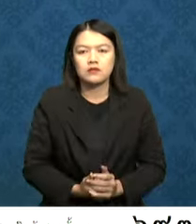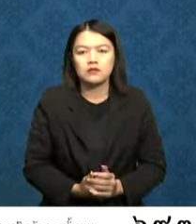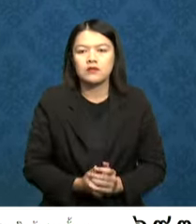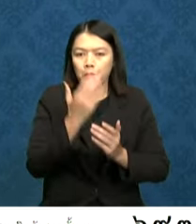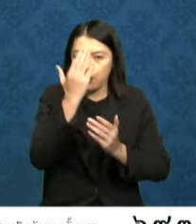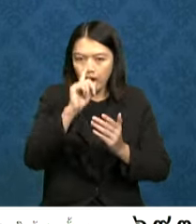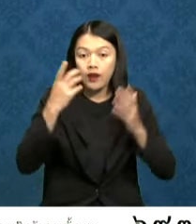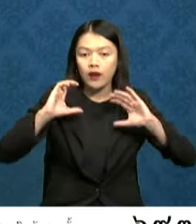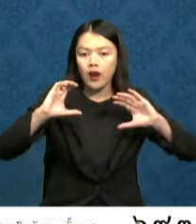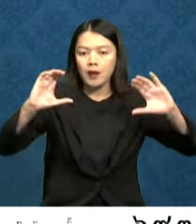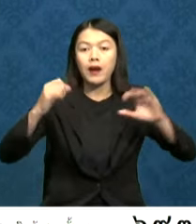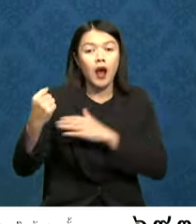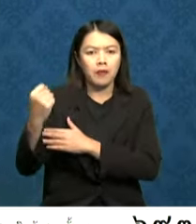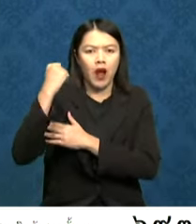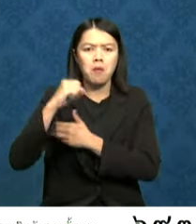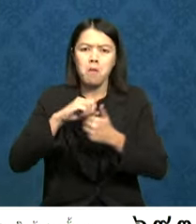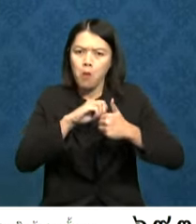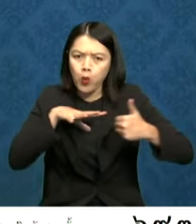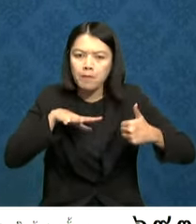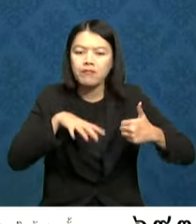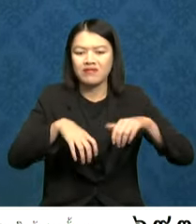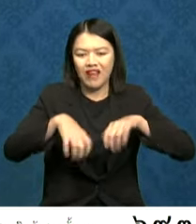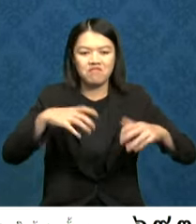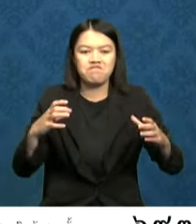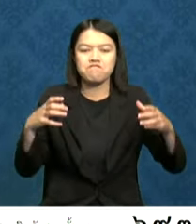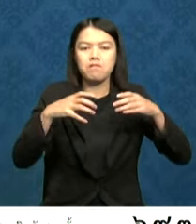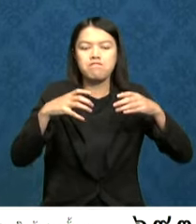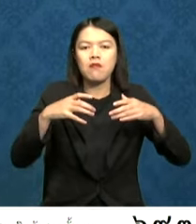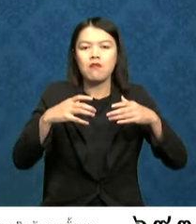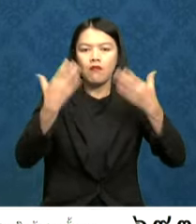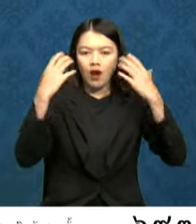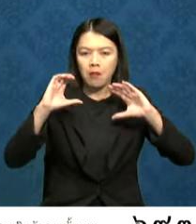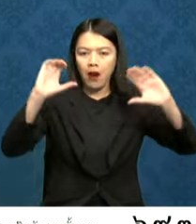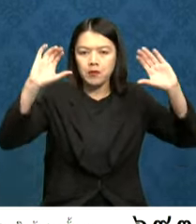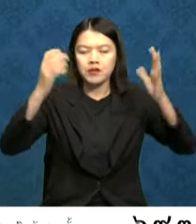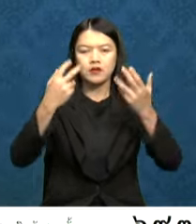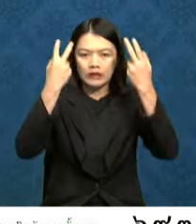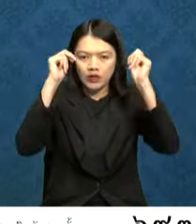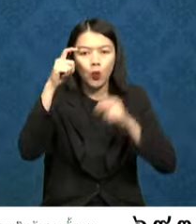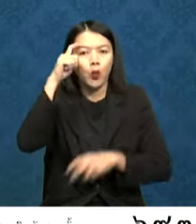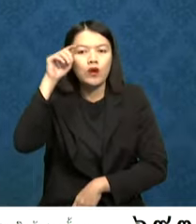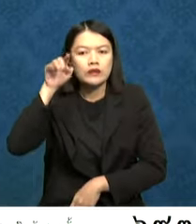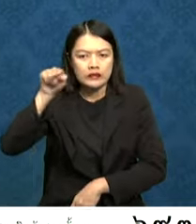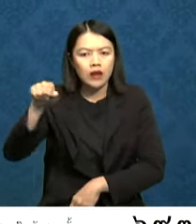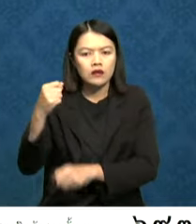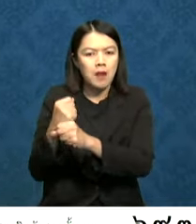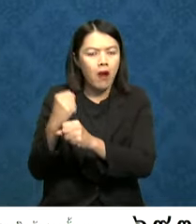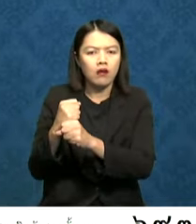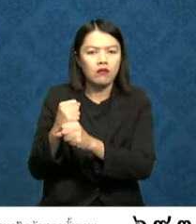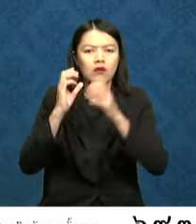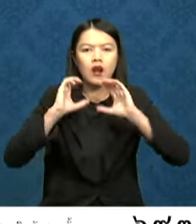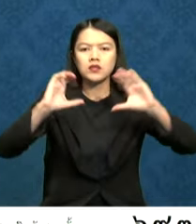รัฐบาลขาดอำนาจนำในการจัดตั้งรัฐบาลนายกรัฐรัฐมนตรีสั่งการอะไรไปแต่